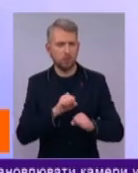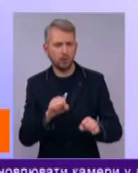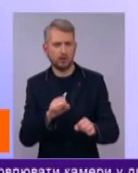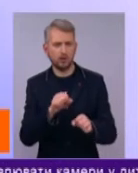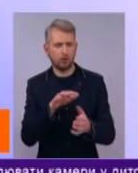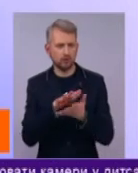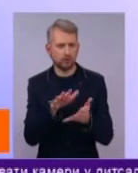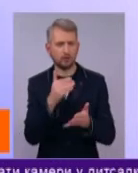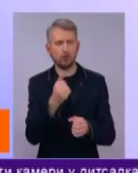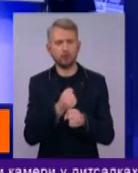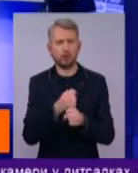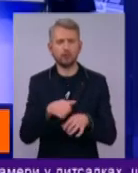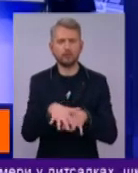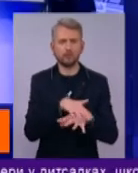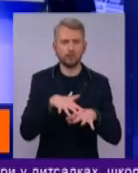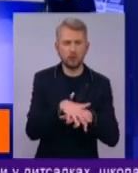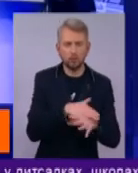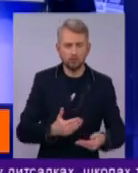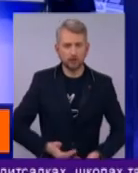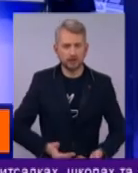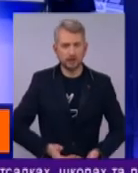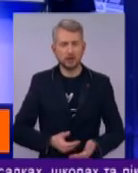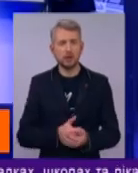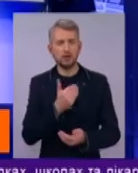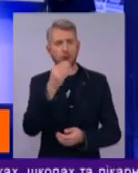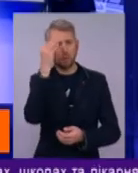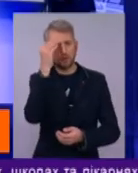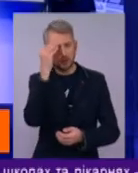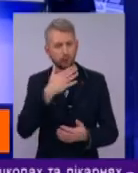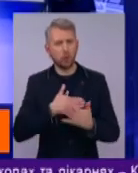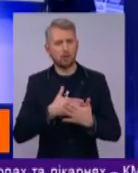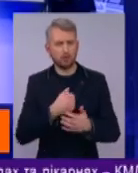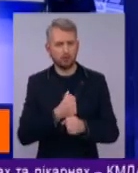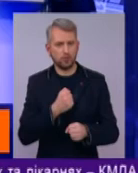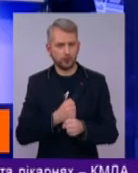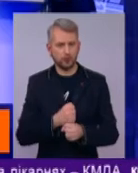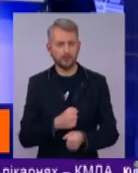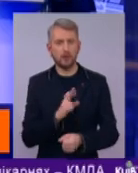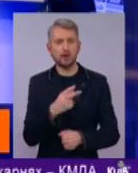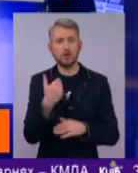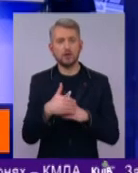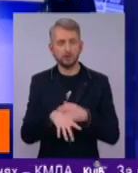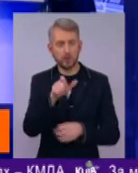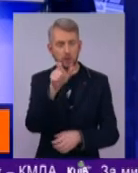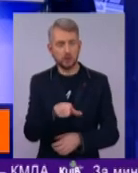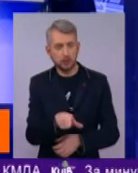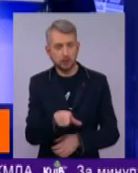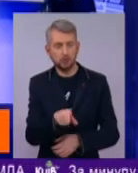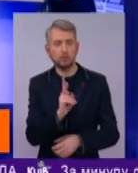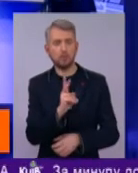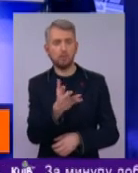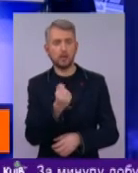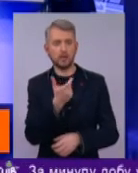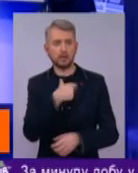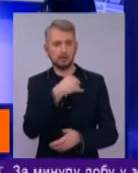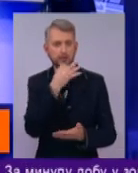в суспільному житті, громадянську позицію і громадянську роботу. як вже людину, яка бере на